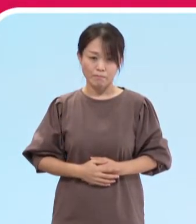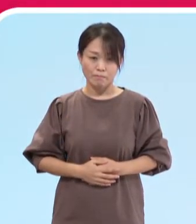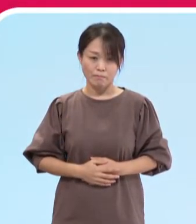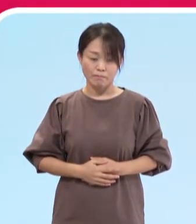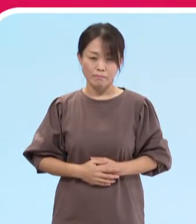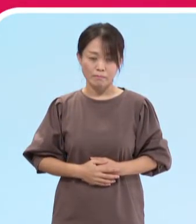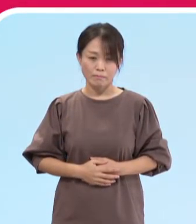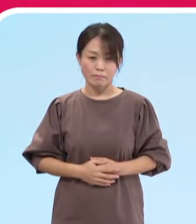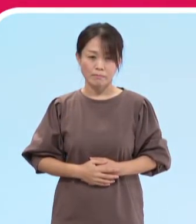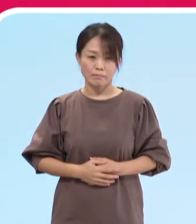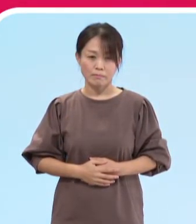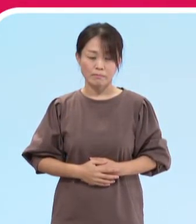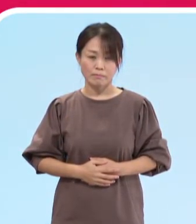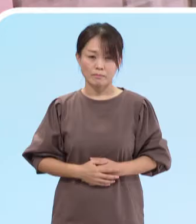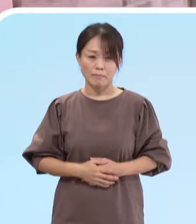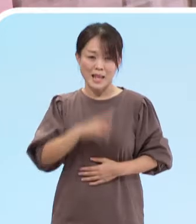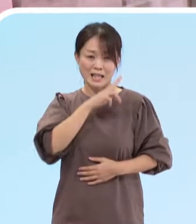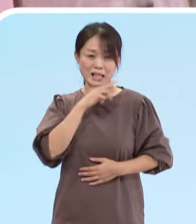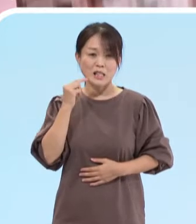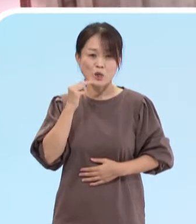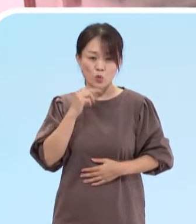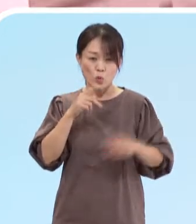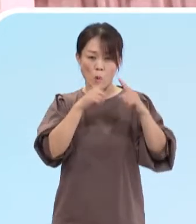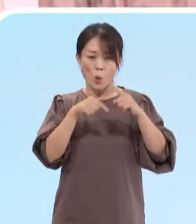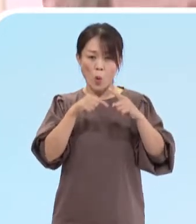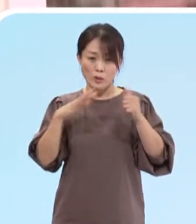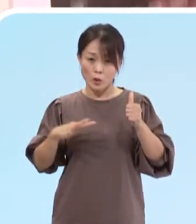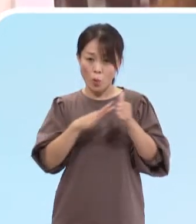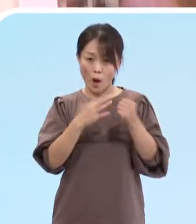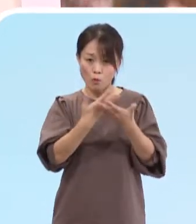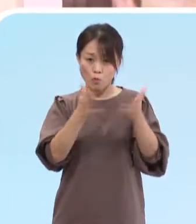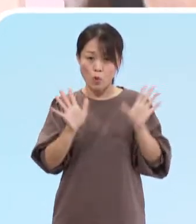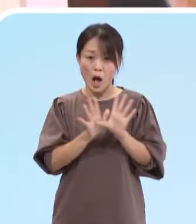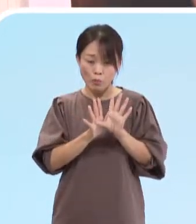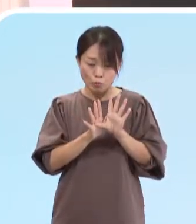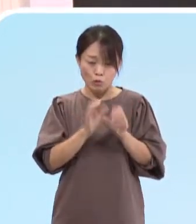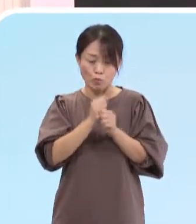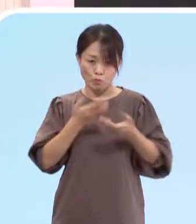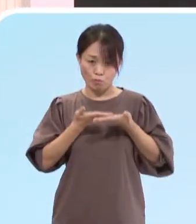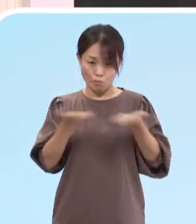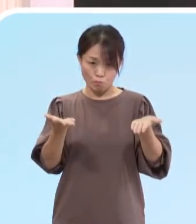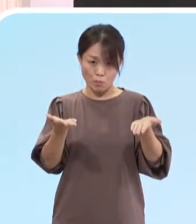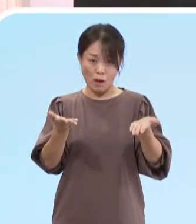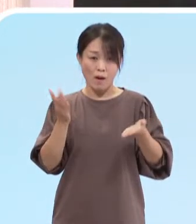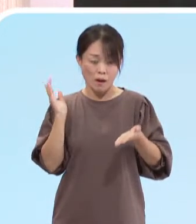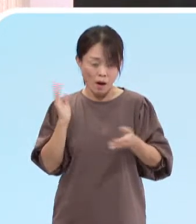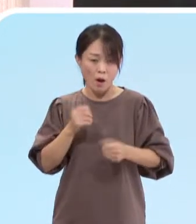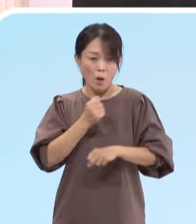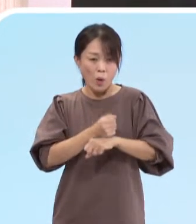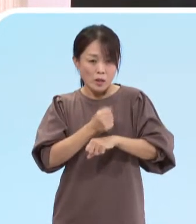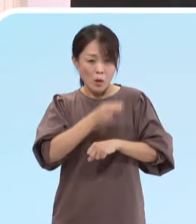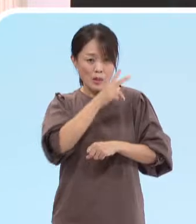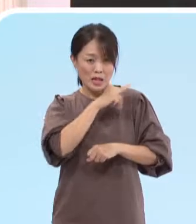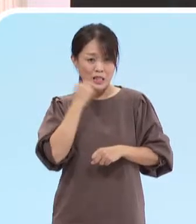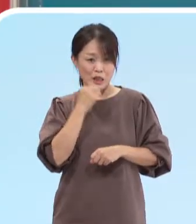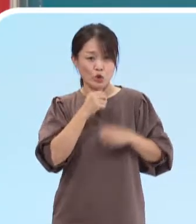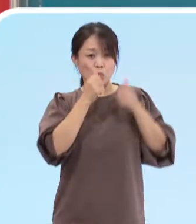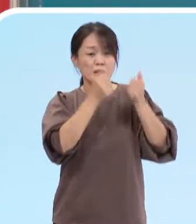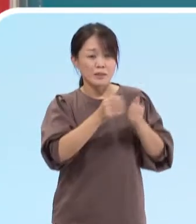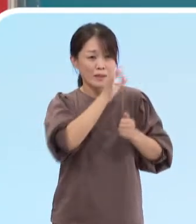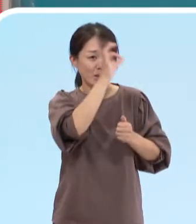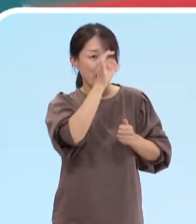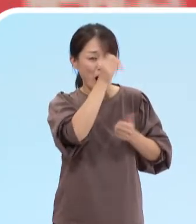ビートルズマンスリーブック。イギリスの公式ファンクラブで発行されていた解放誌で、わざわざイギリスまで